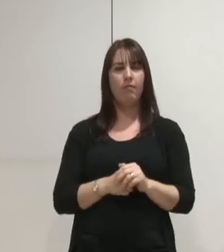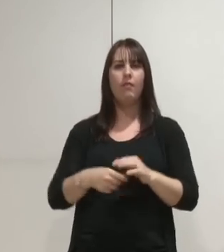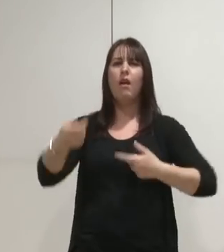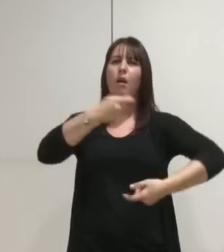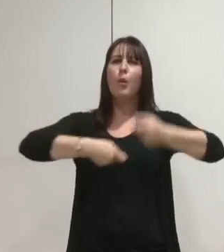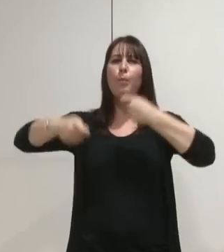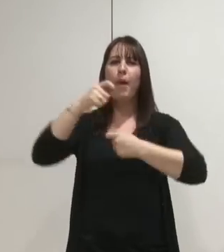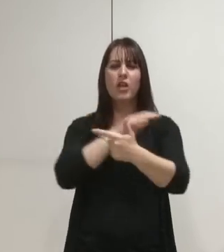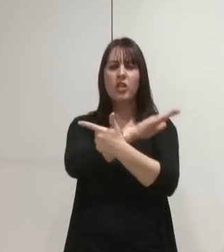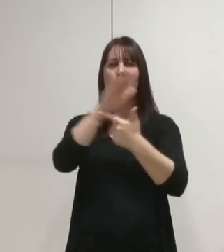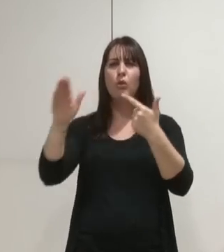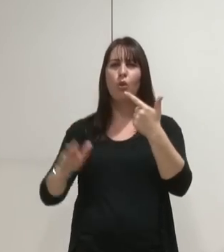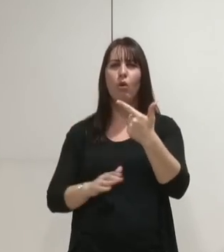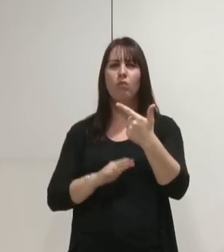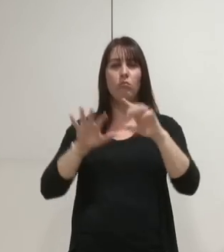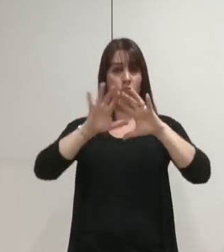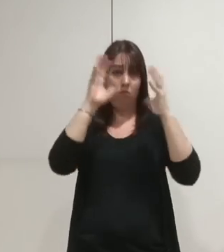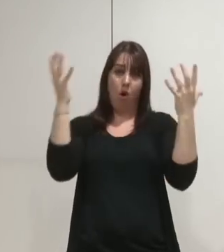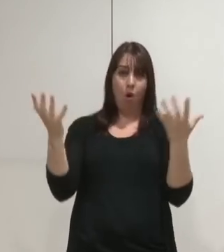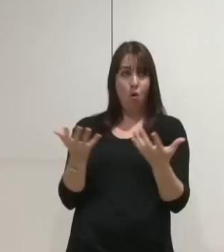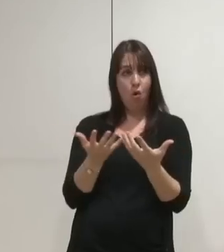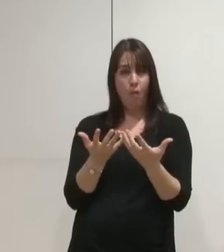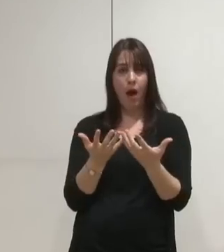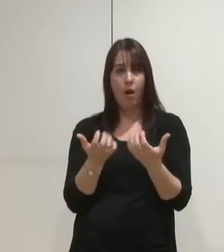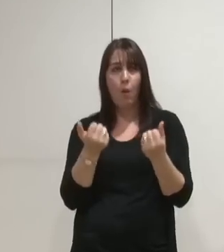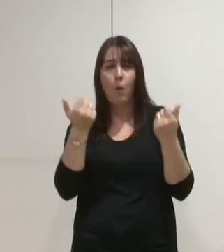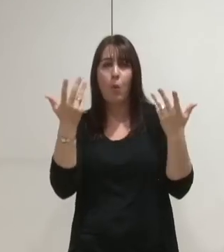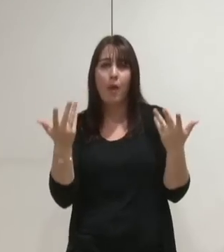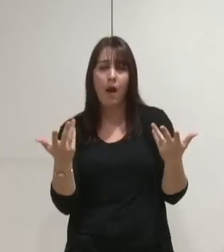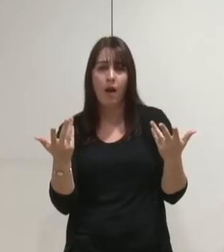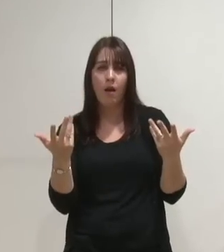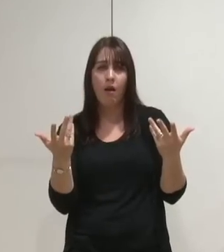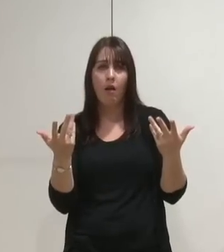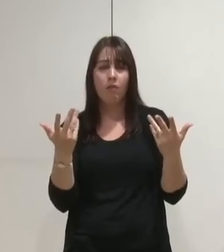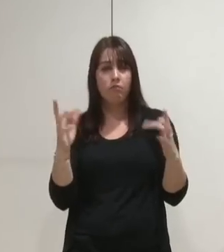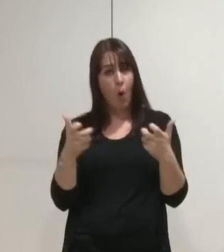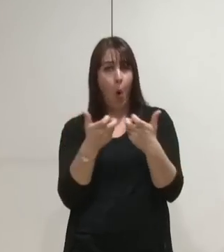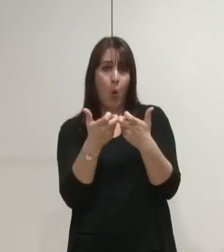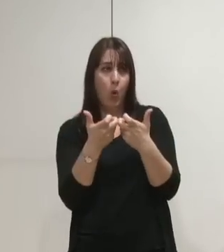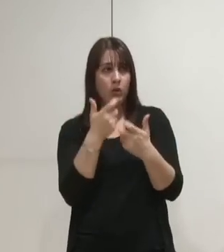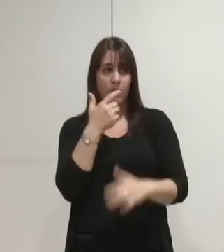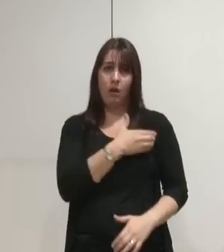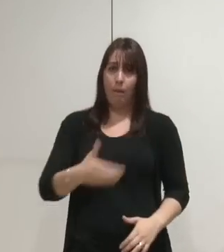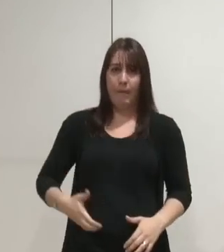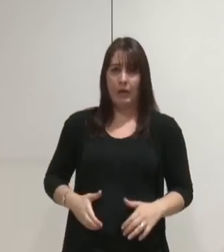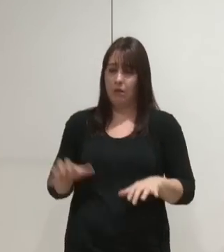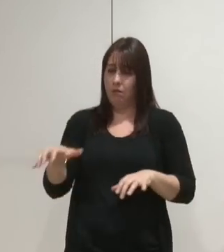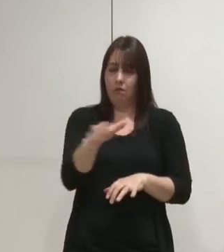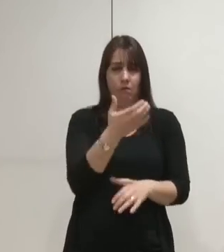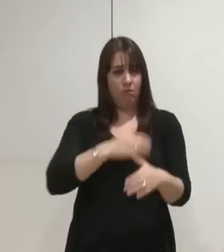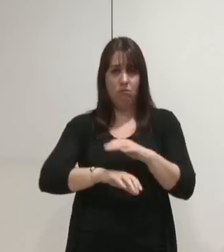marchés représente au total un montant un coût pour la collectivité